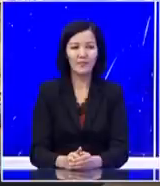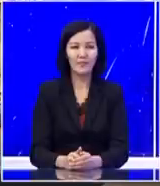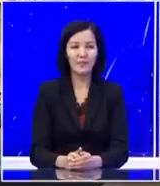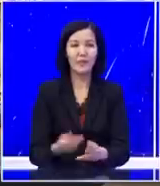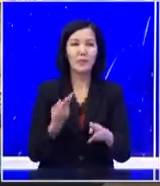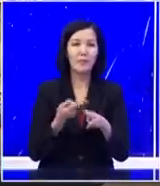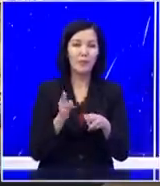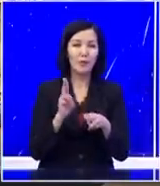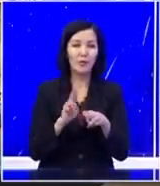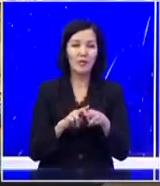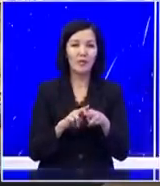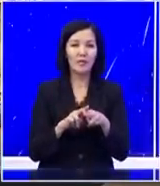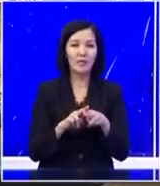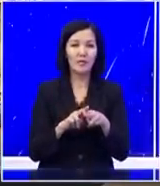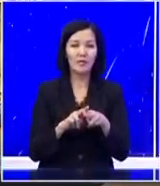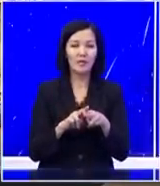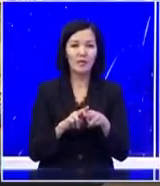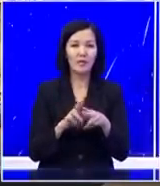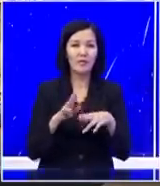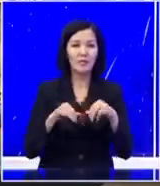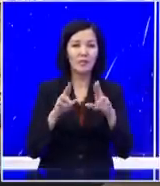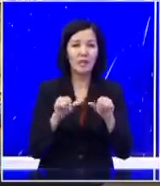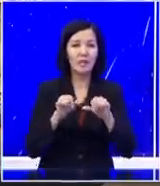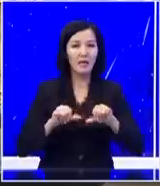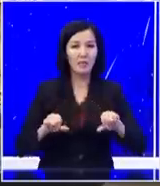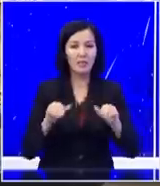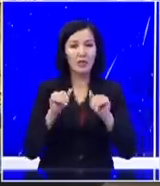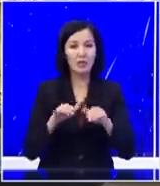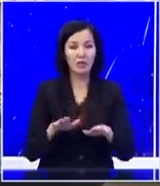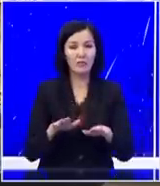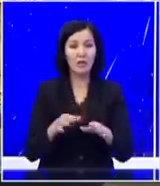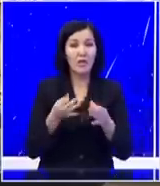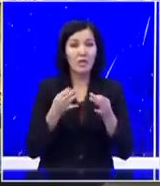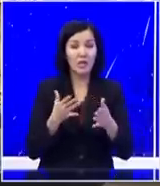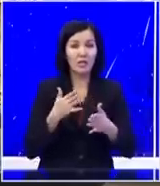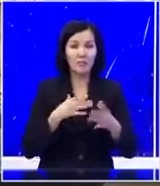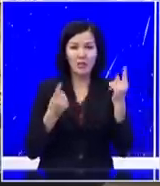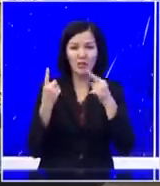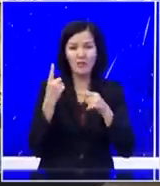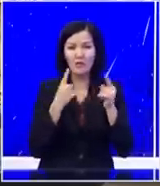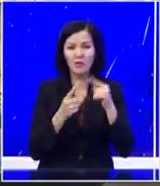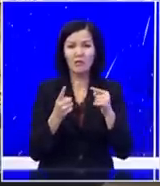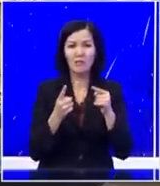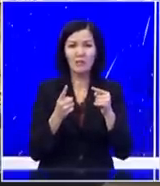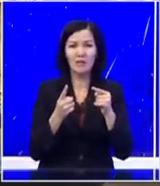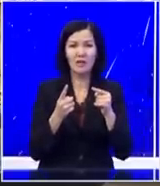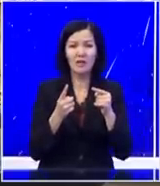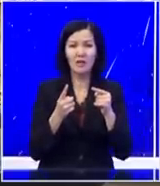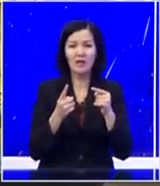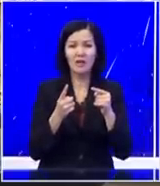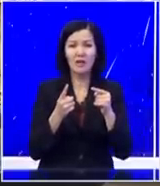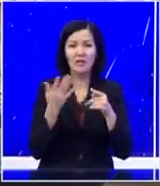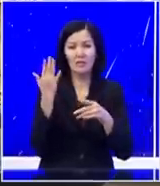Бұл арнайы комиссияның шешімі, ол жай ғана біздің творчествамызға, шығармашылығымызға, хабарларымызға